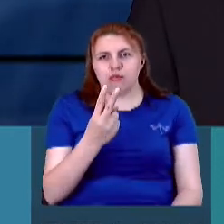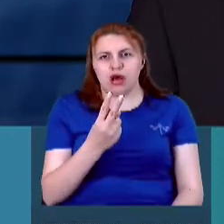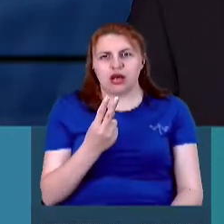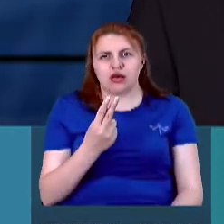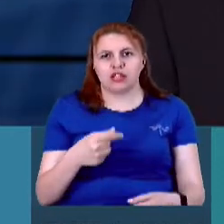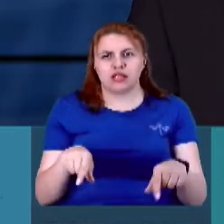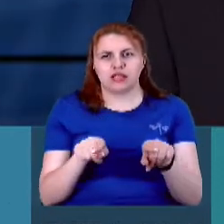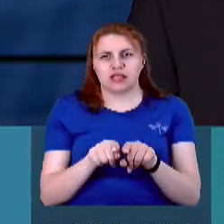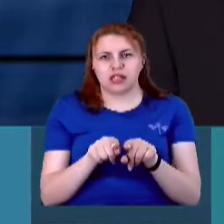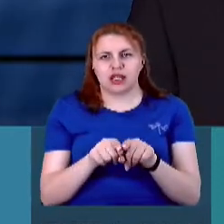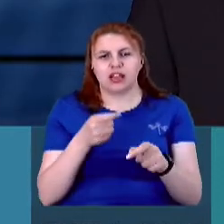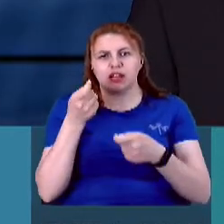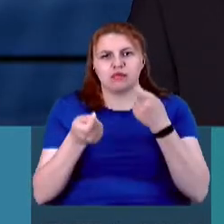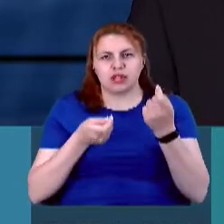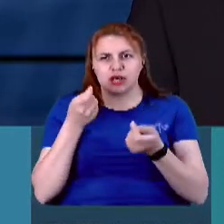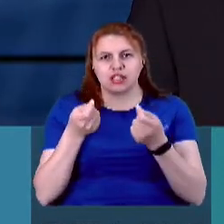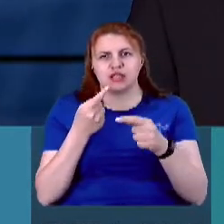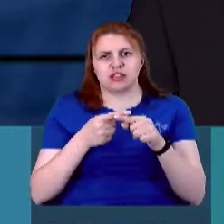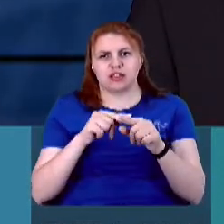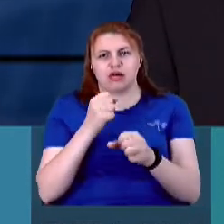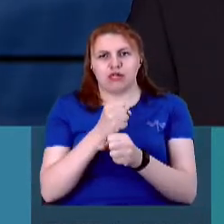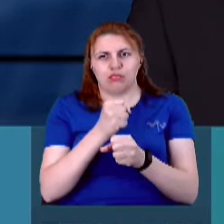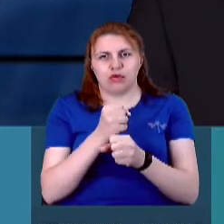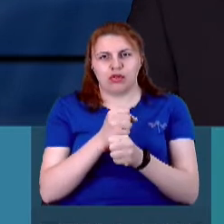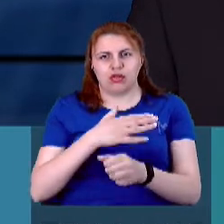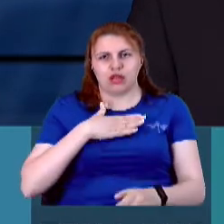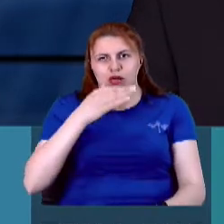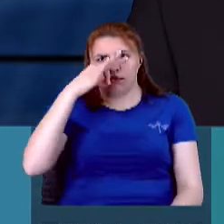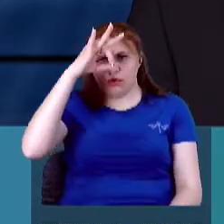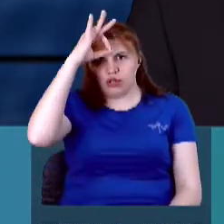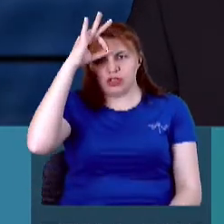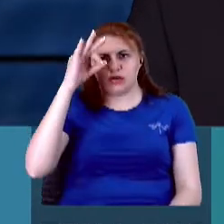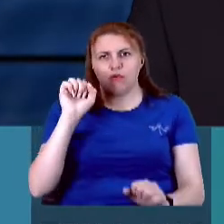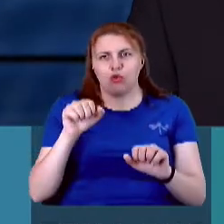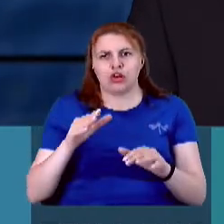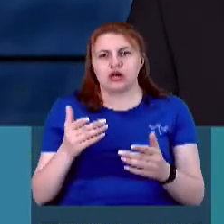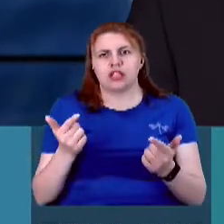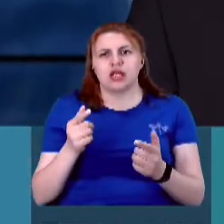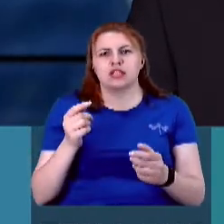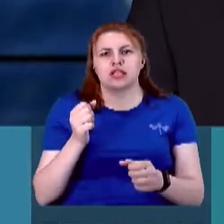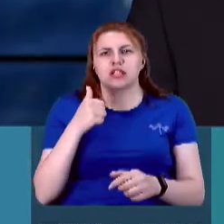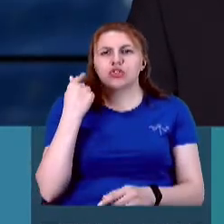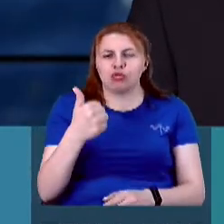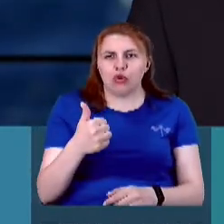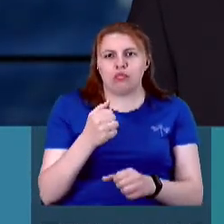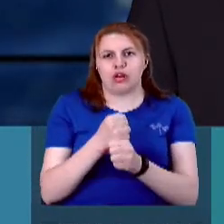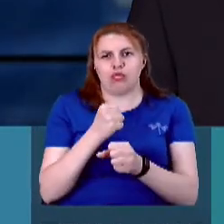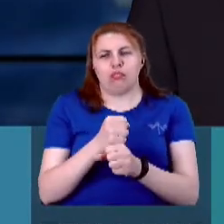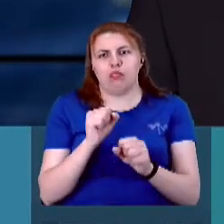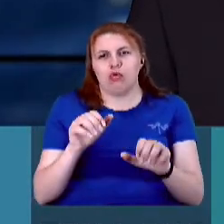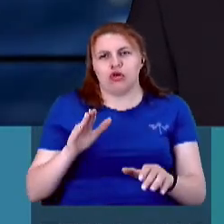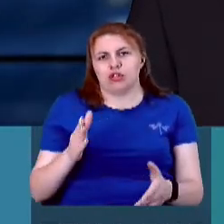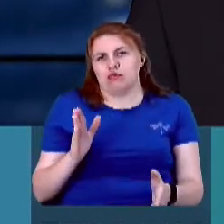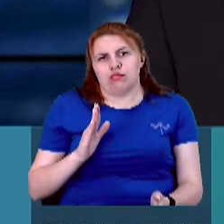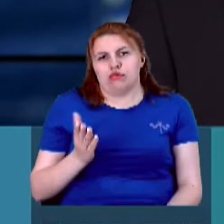таких дрібниць складається робота нашої поліції. Може, десь вона й добре робить. Ну, наскільки я знаю, от місто